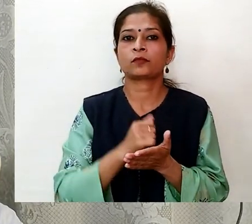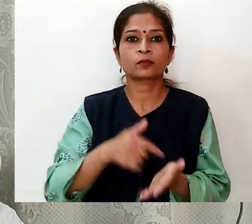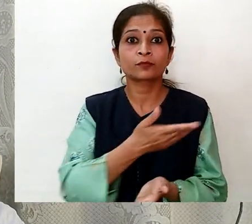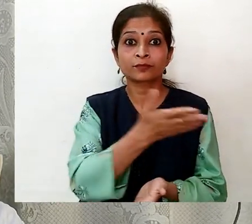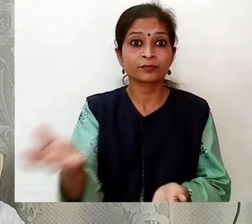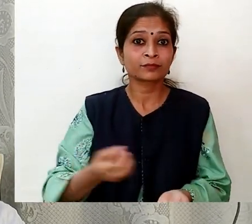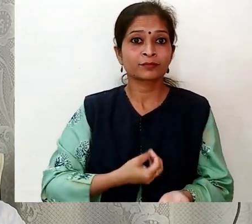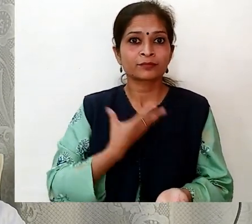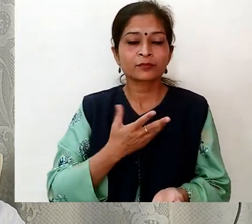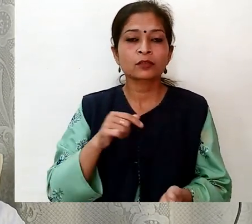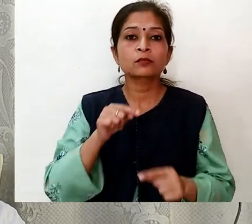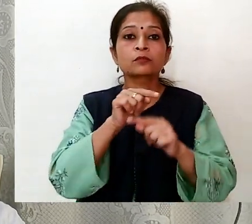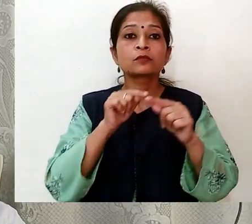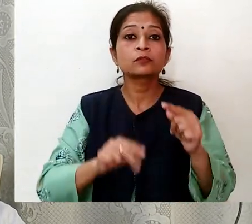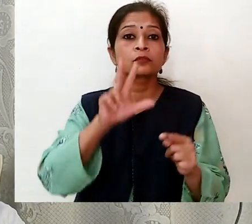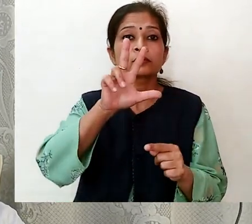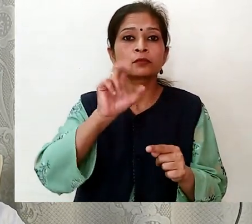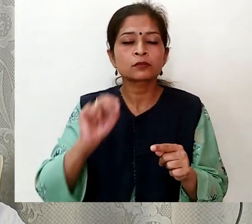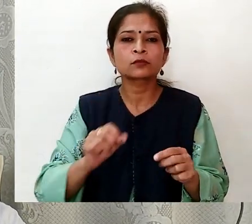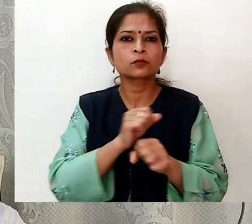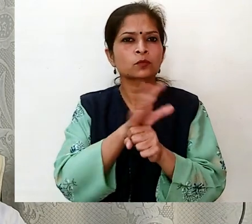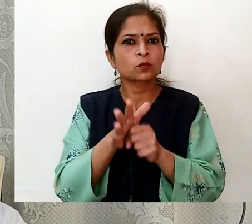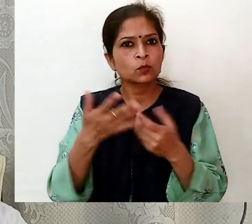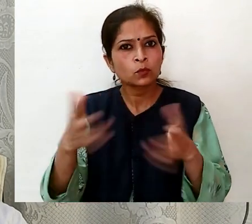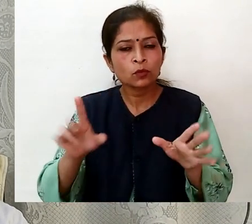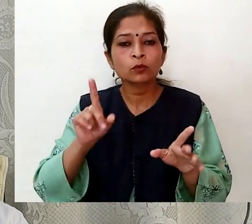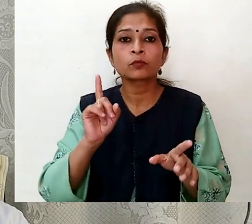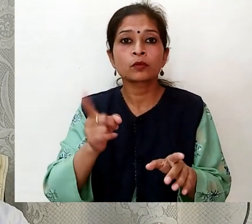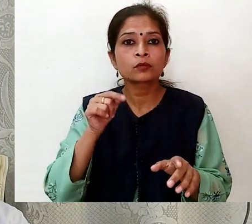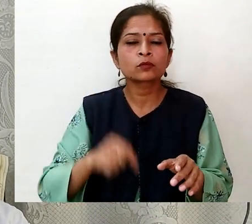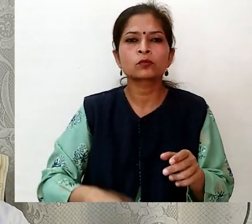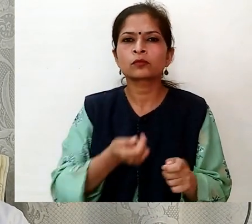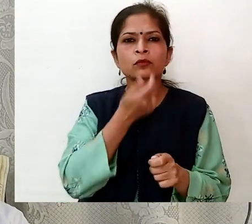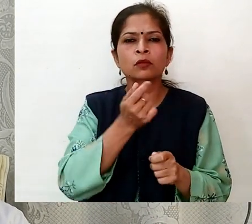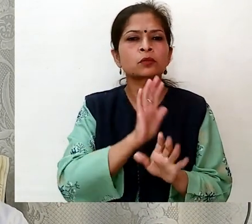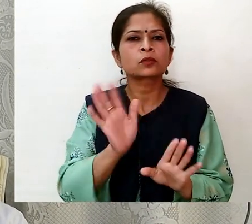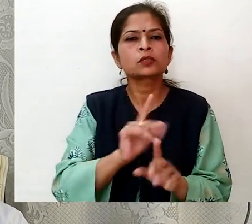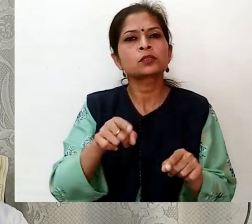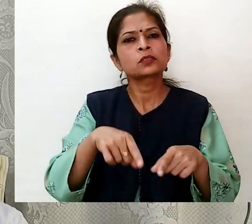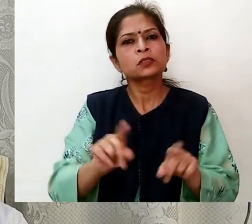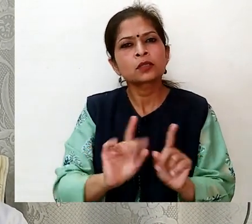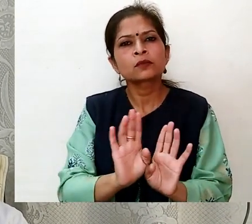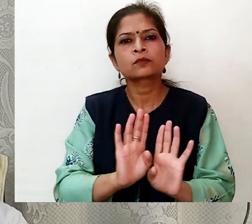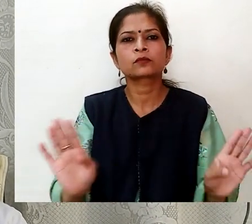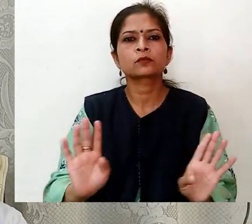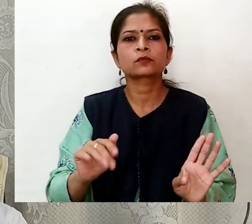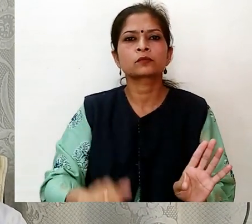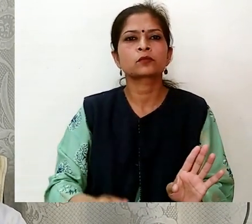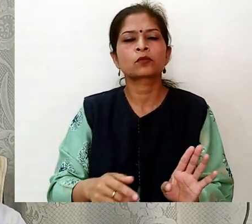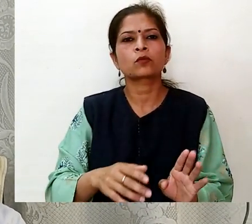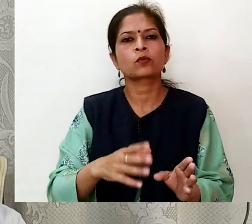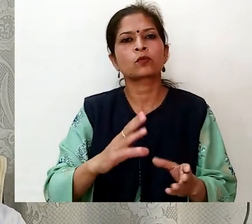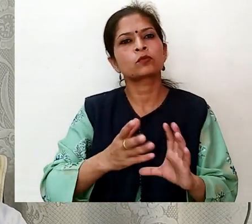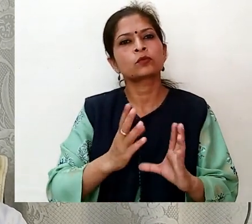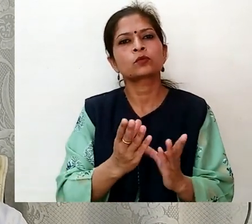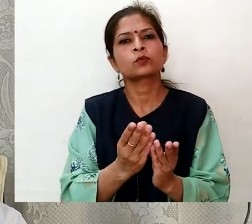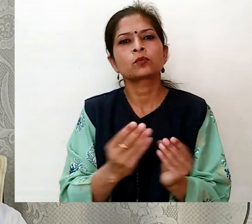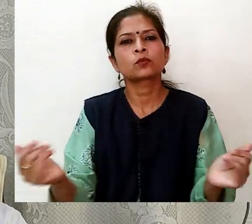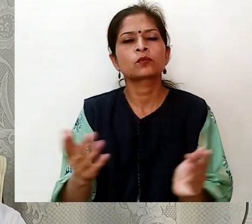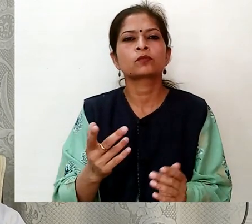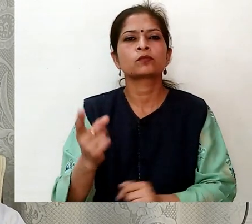ये जान के हर्ष होगा कि 80% लोगों में कोरोना का संक्रमण बिना किसी दवाई के ठीक हो जाएगा। आपको शायद पता भी ना चले